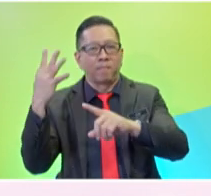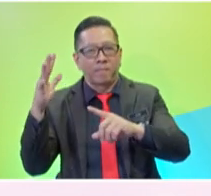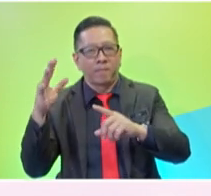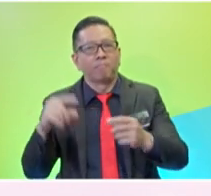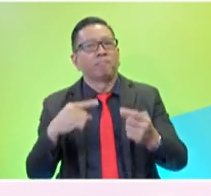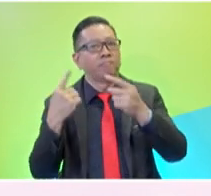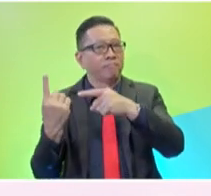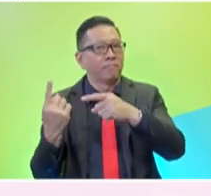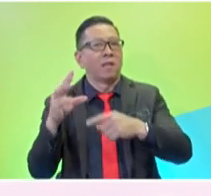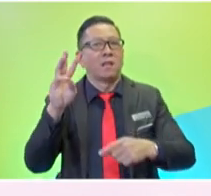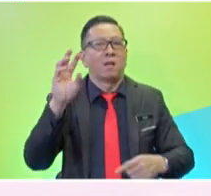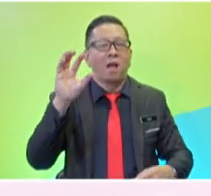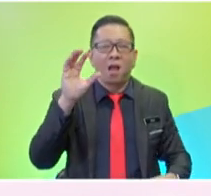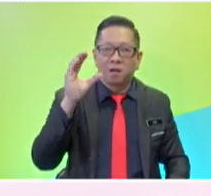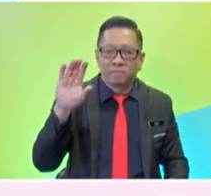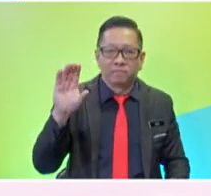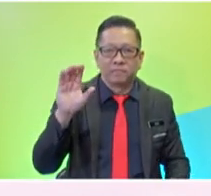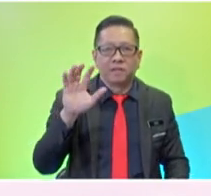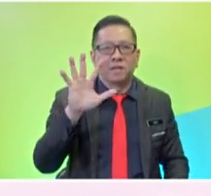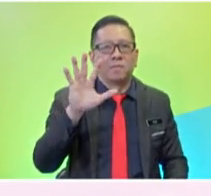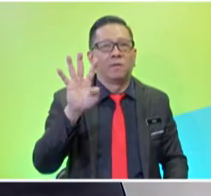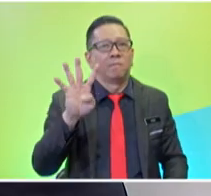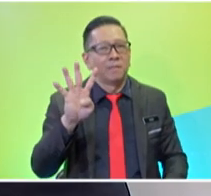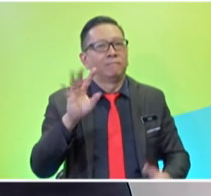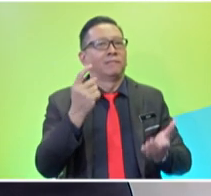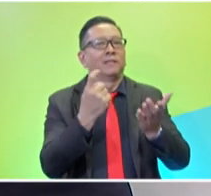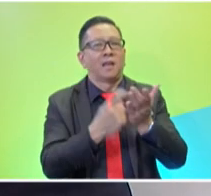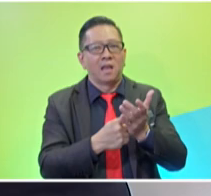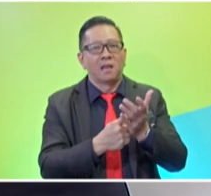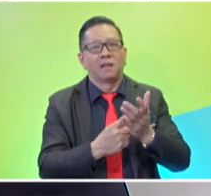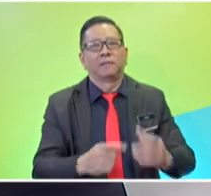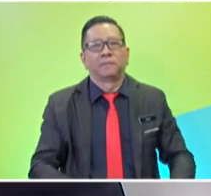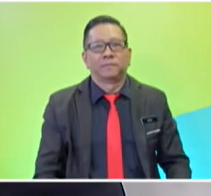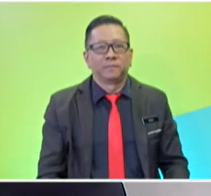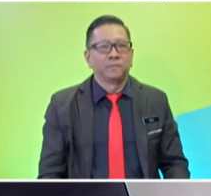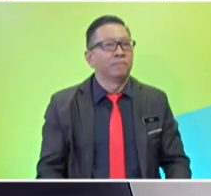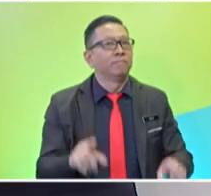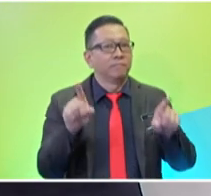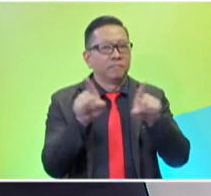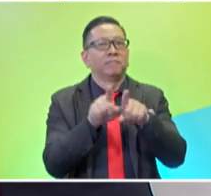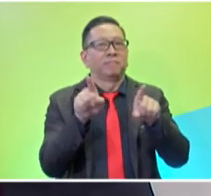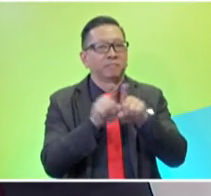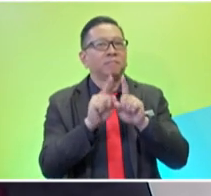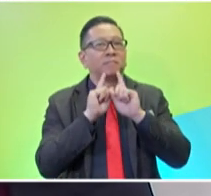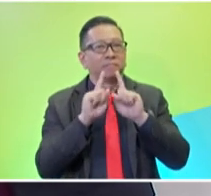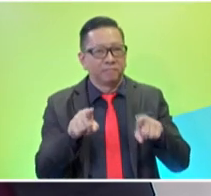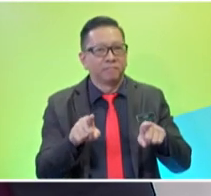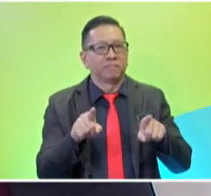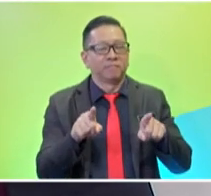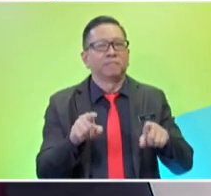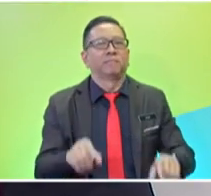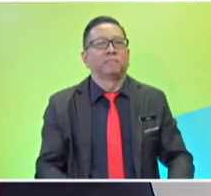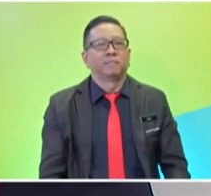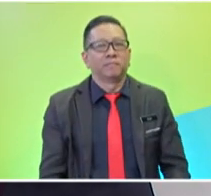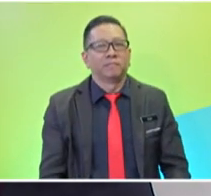dapat 654 Sin Oke sama jawaban dengan kita gunakan kaidah yunitari